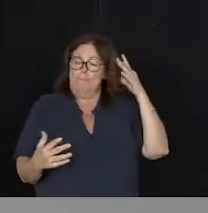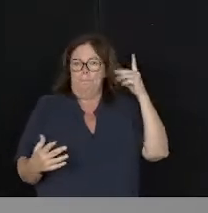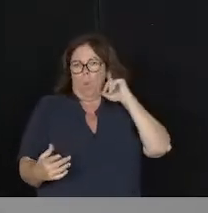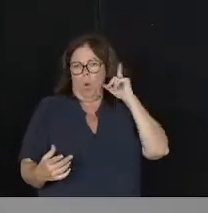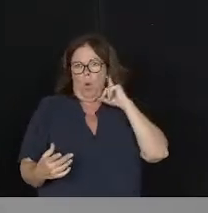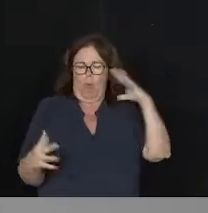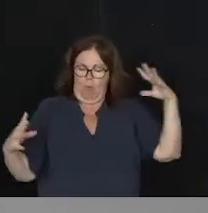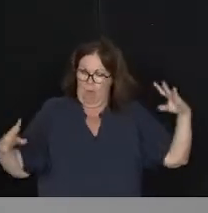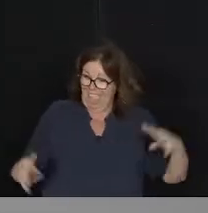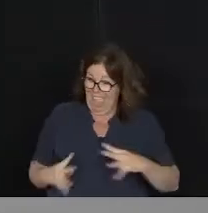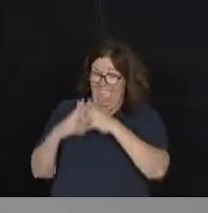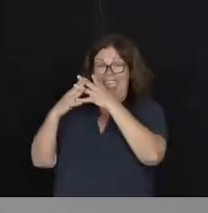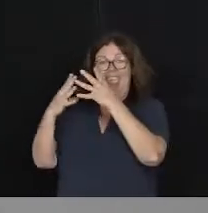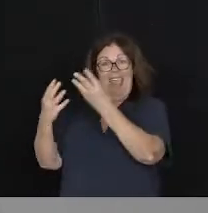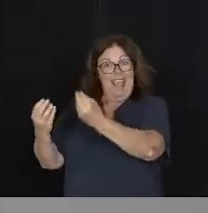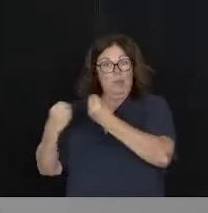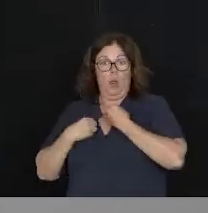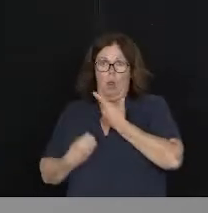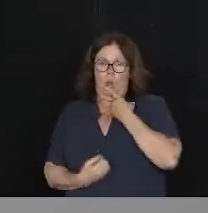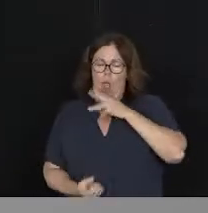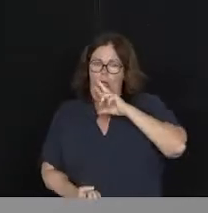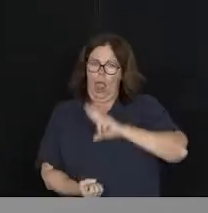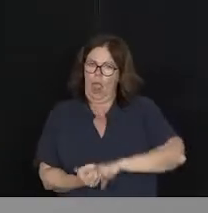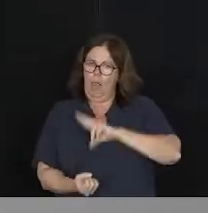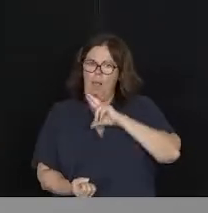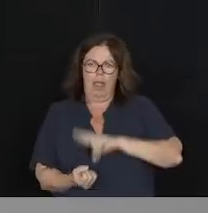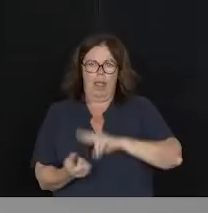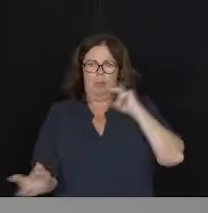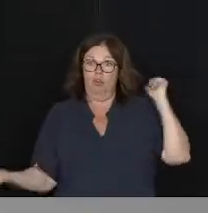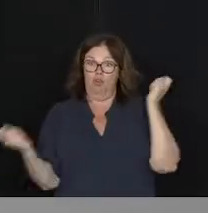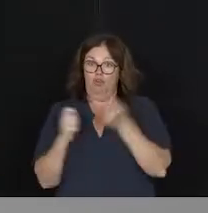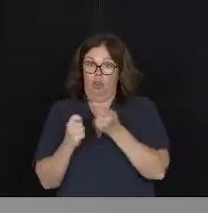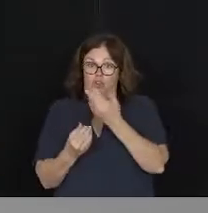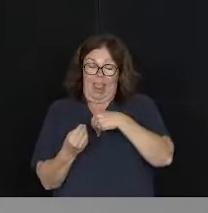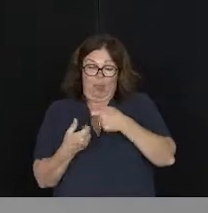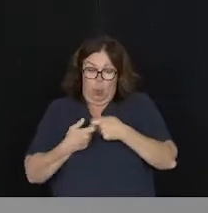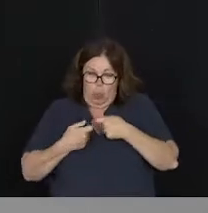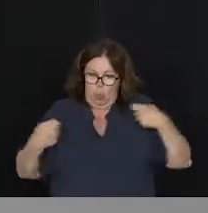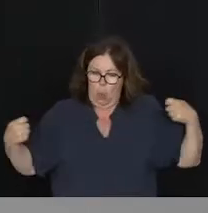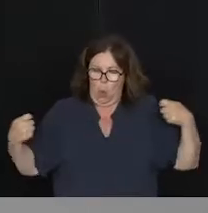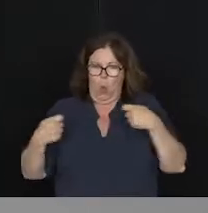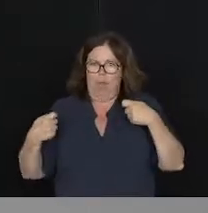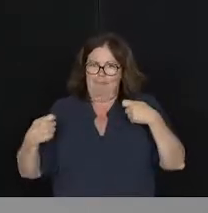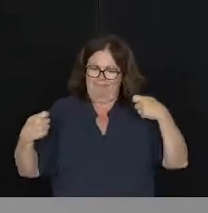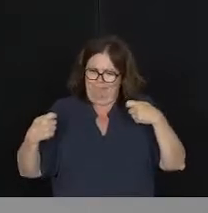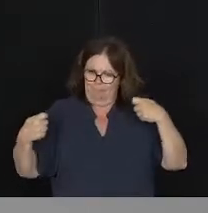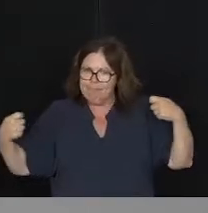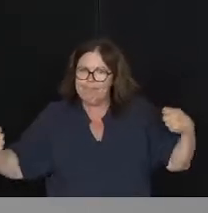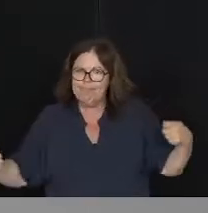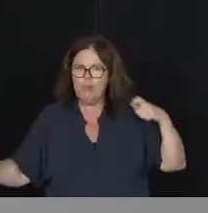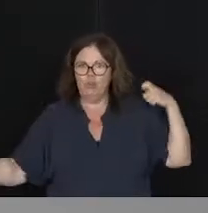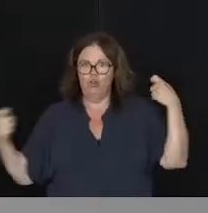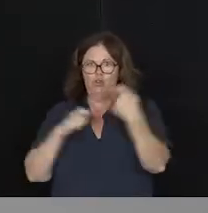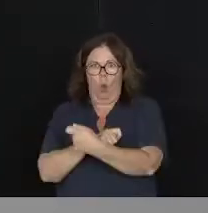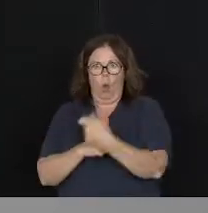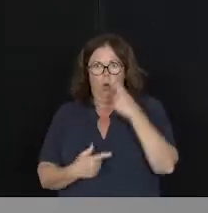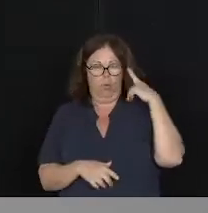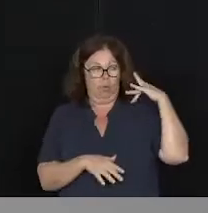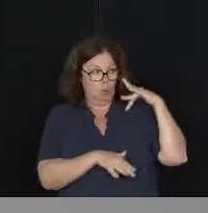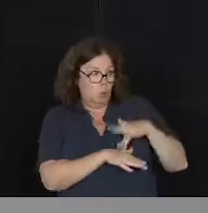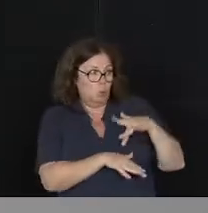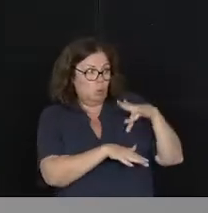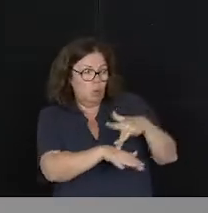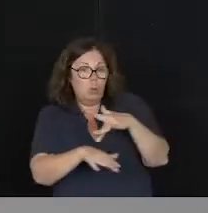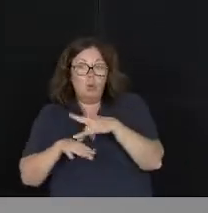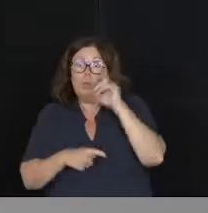transforme quelque chose dans la perception des rythmes et de la durée, qu'elle transforme en fait quelque chose dans l'expérience du temps des acteurs qui